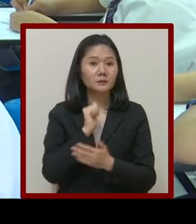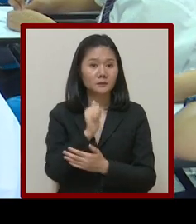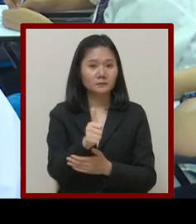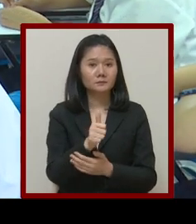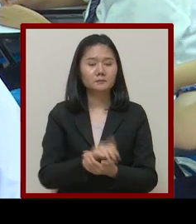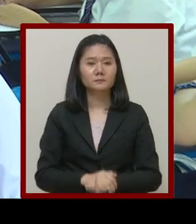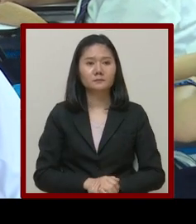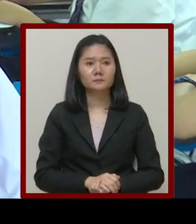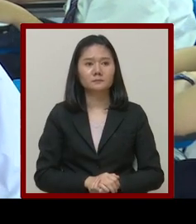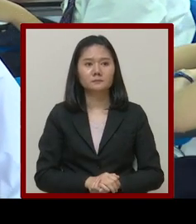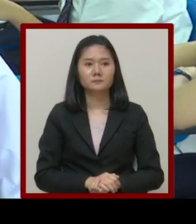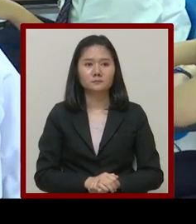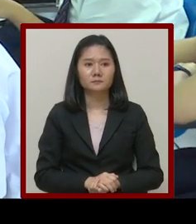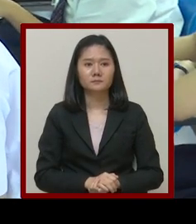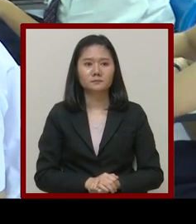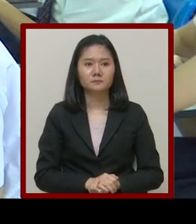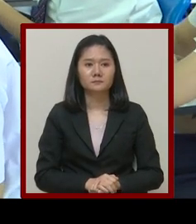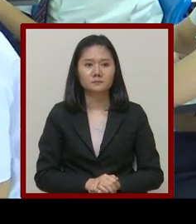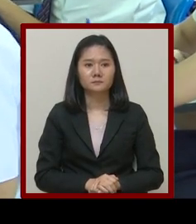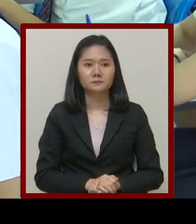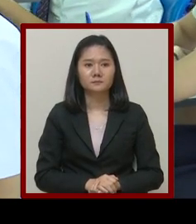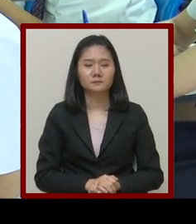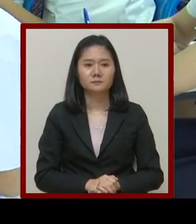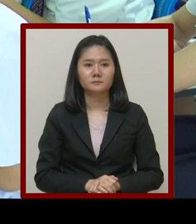ได้แค่ไหนนะคะ